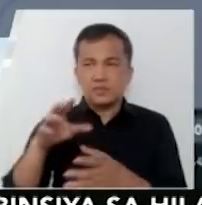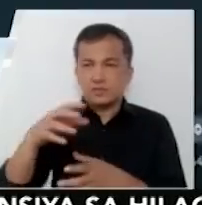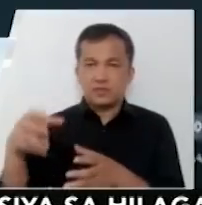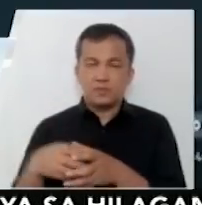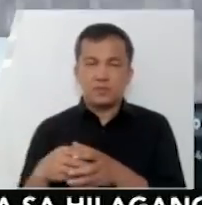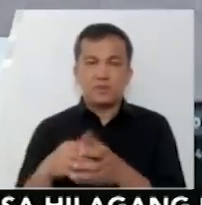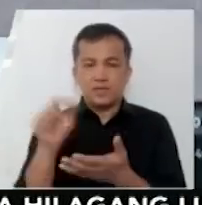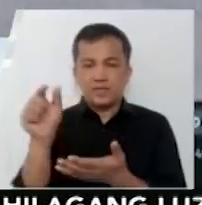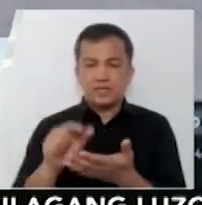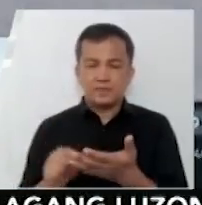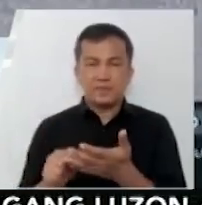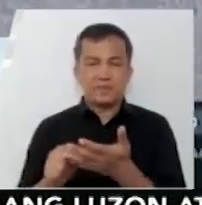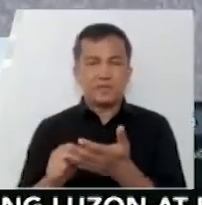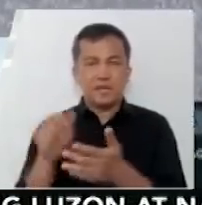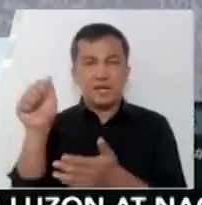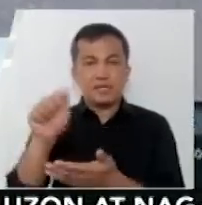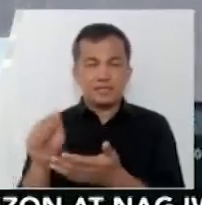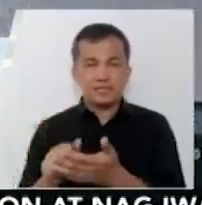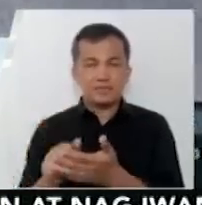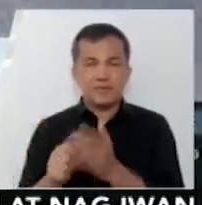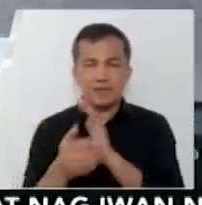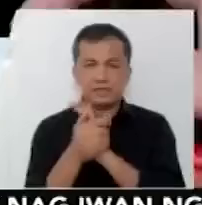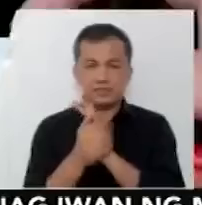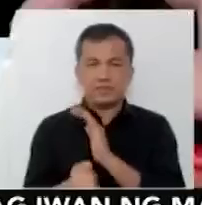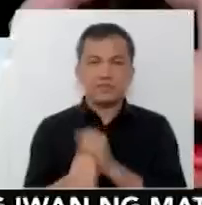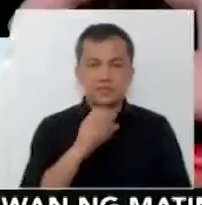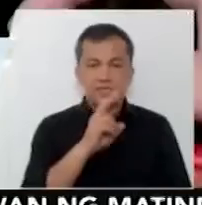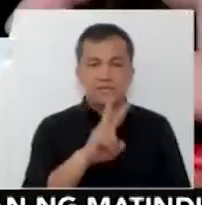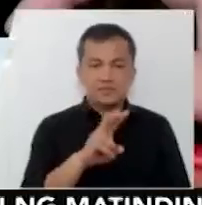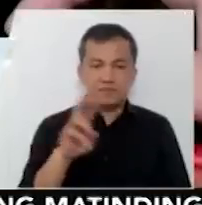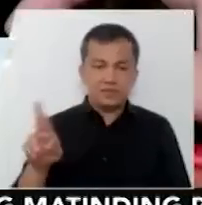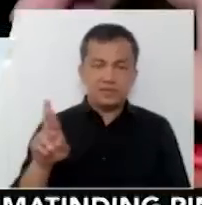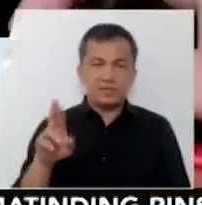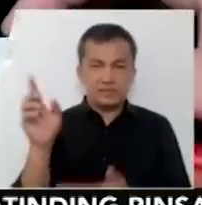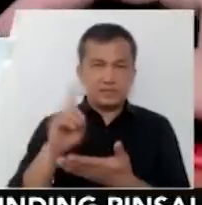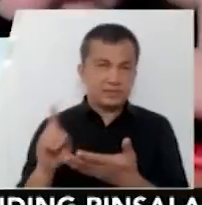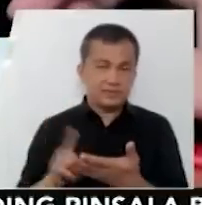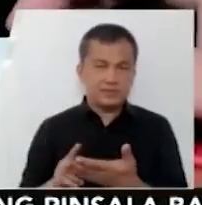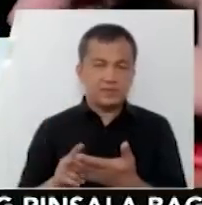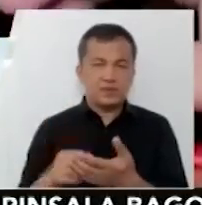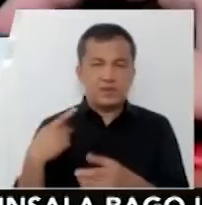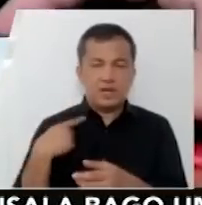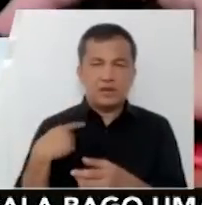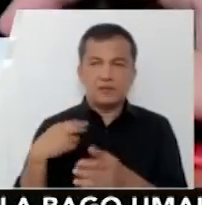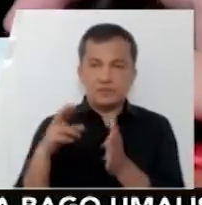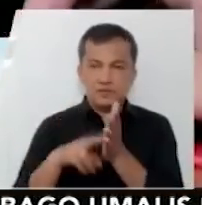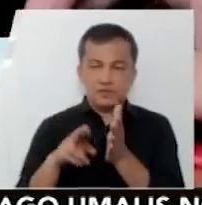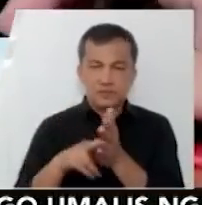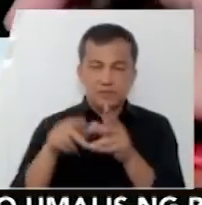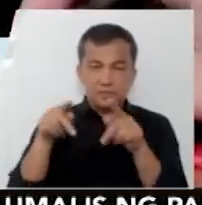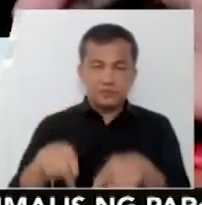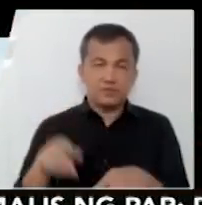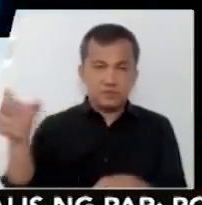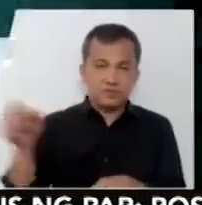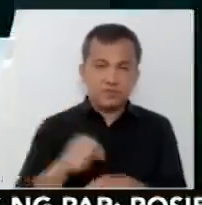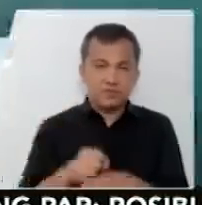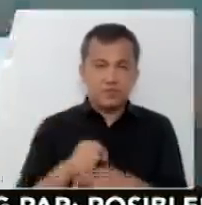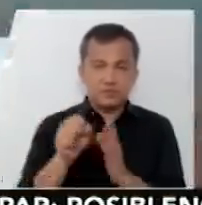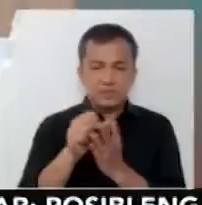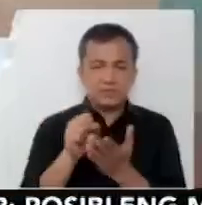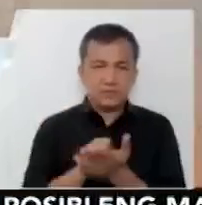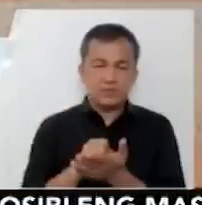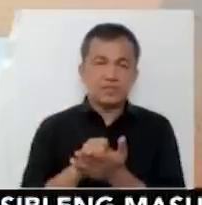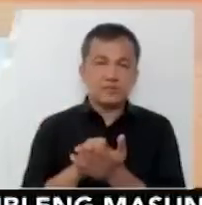experts into virtual reality and 3D design. We also have some resource persons because we're talking about subject matter experts.